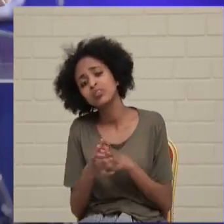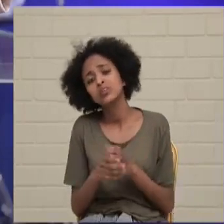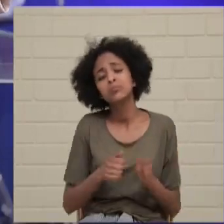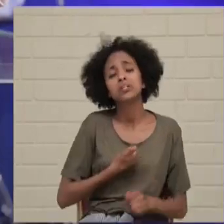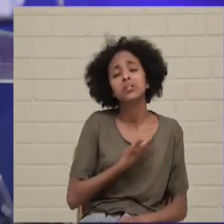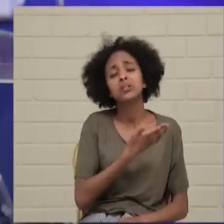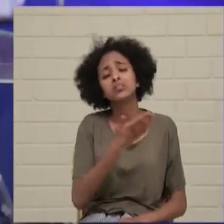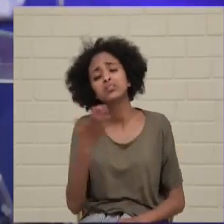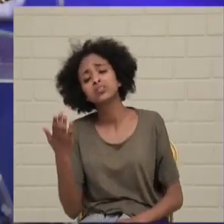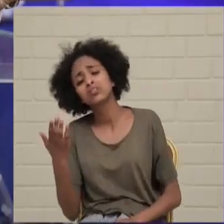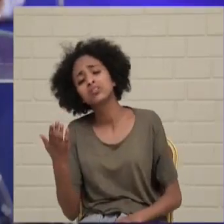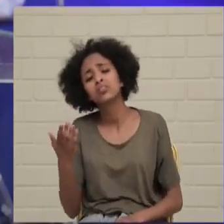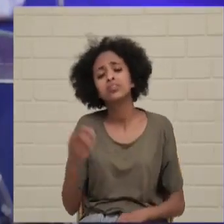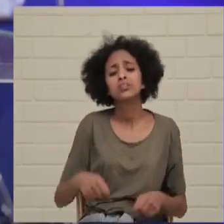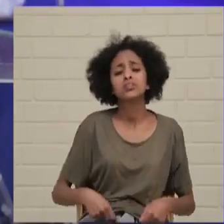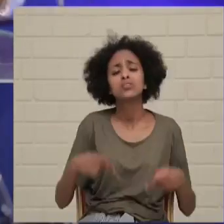ምህረት